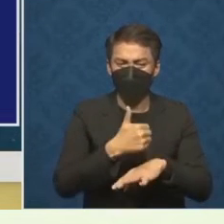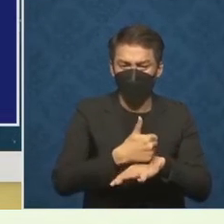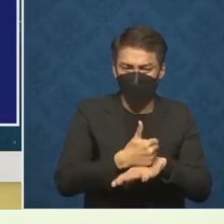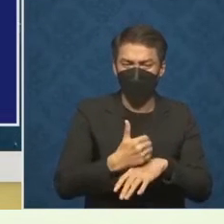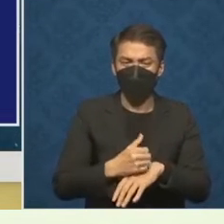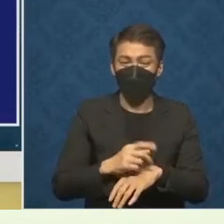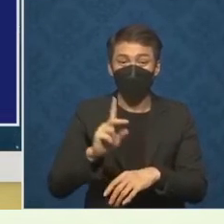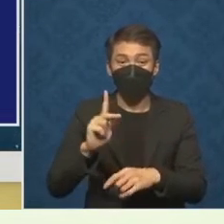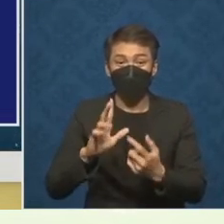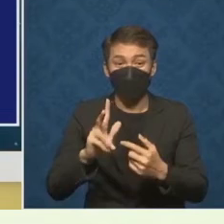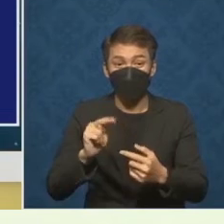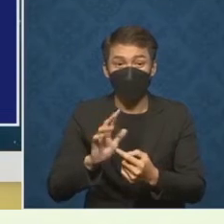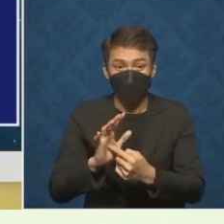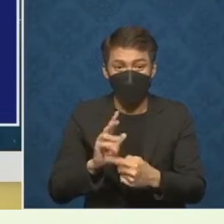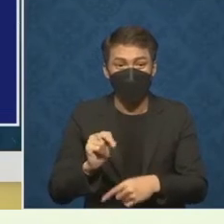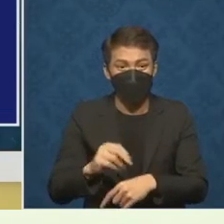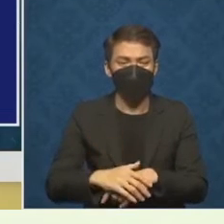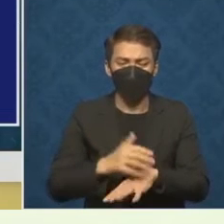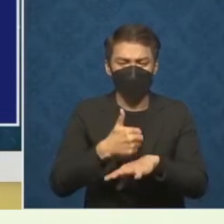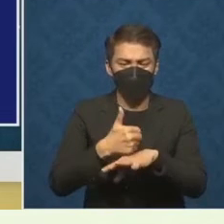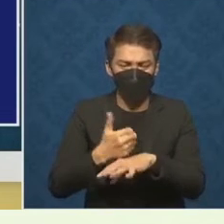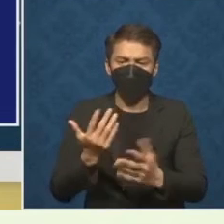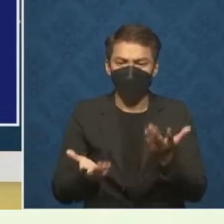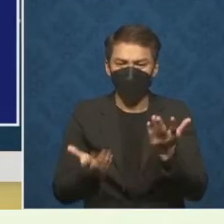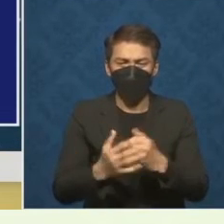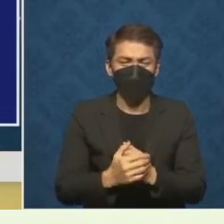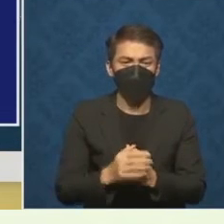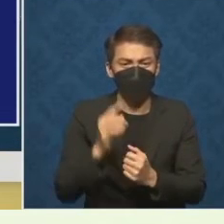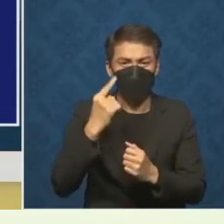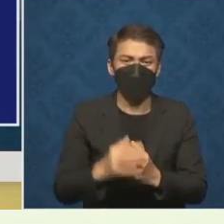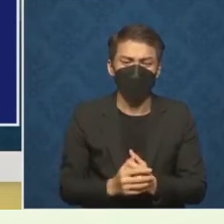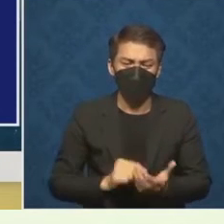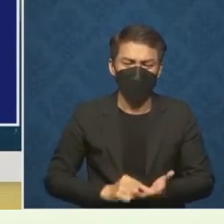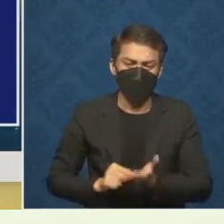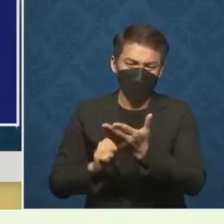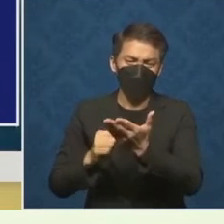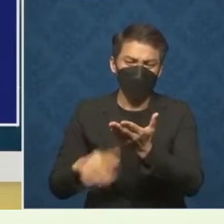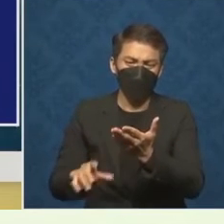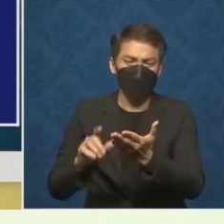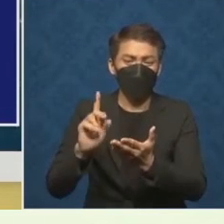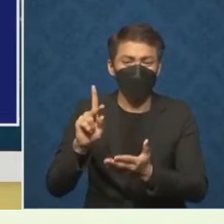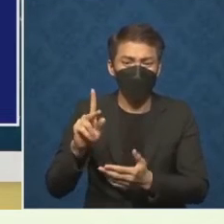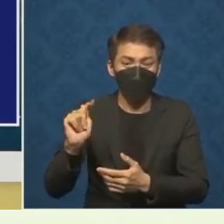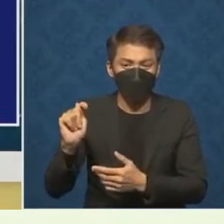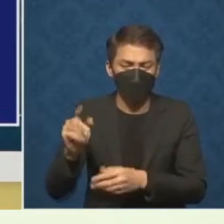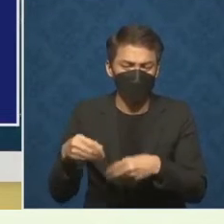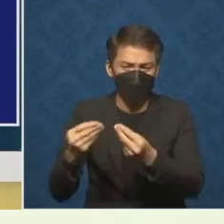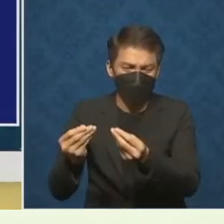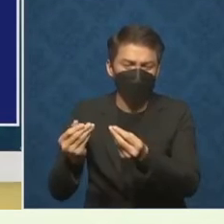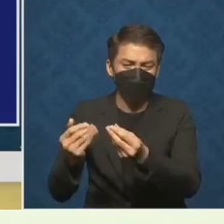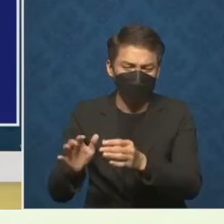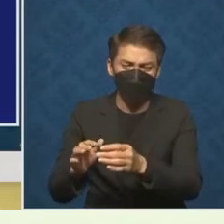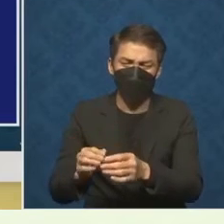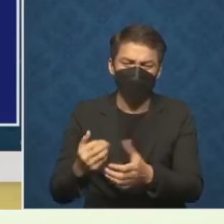าผมส่งไปกกต.ก็ไม่มีความหมายเลยทั้งสิ้นนะครับเดี๋ยวผมจะไปสรุปสุดท้ายอีกทีสำหรับกกต.นะ